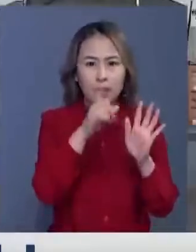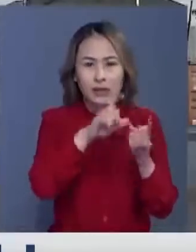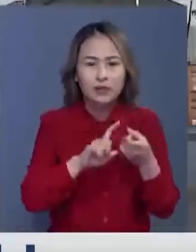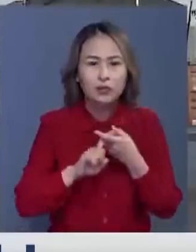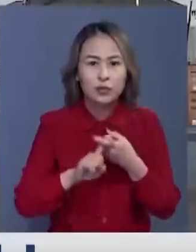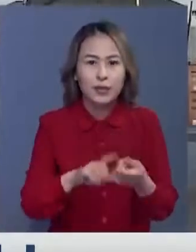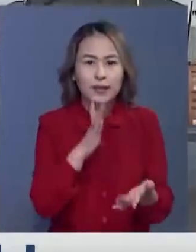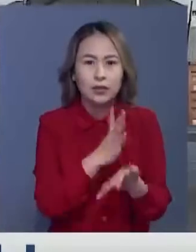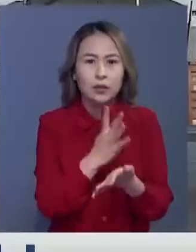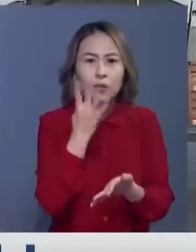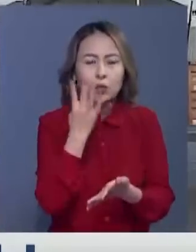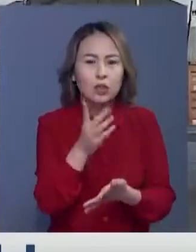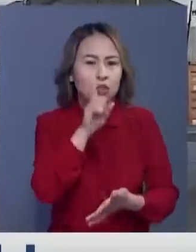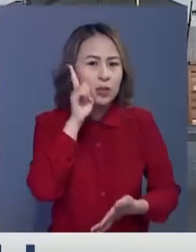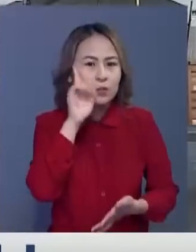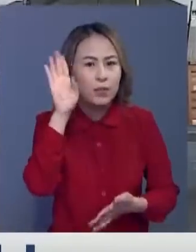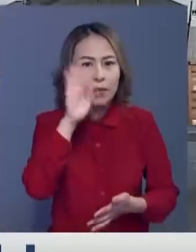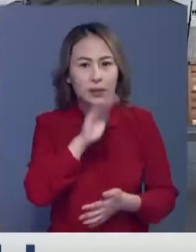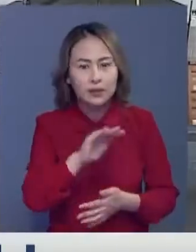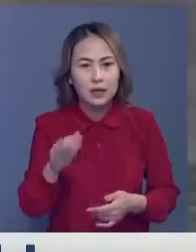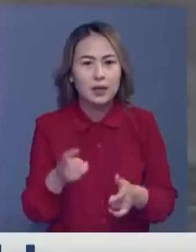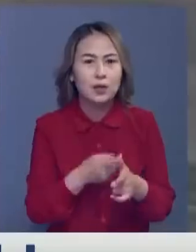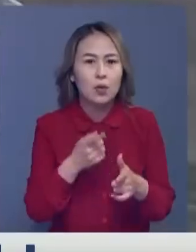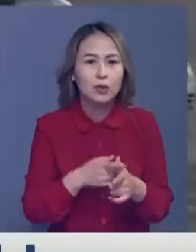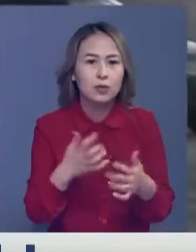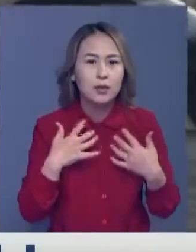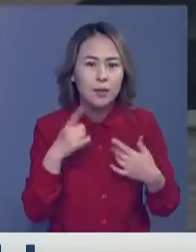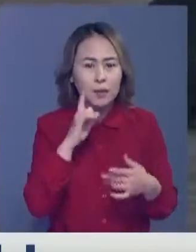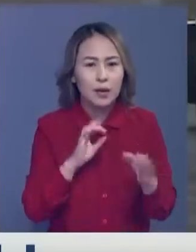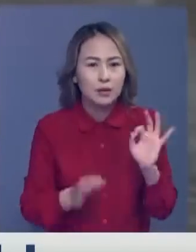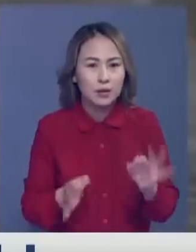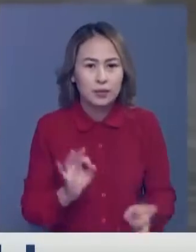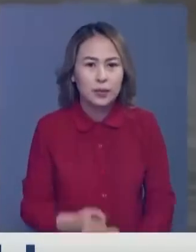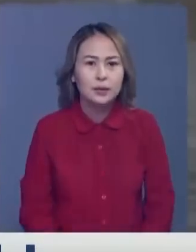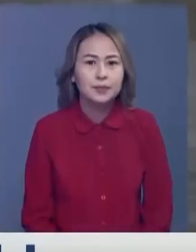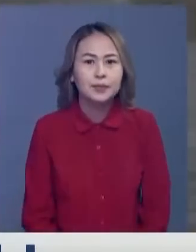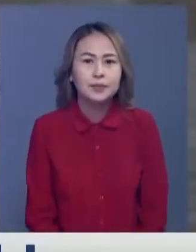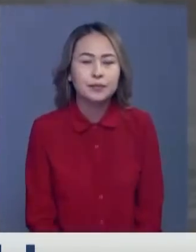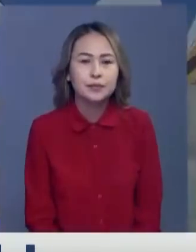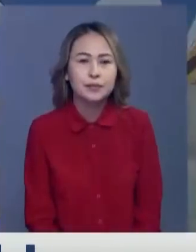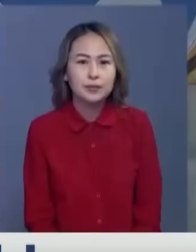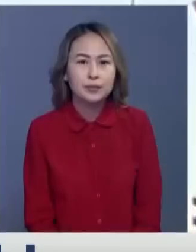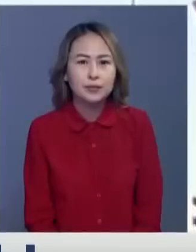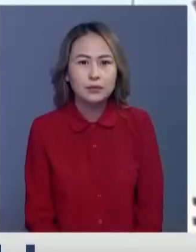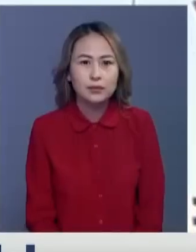адам коронавирус жұқтырған, оның 4-і жас бала. Науқастардың жағдайы қазір тұрақты.